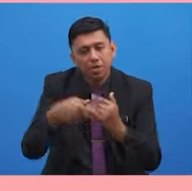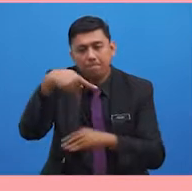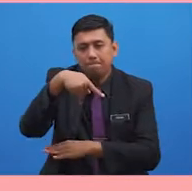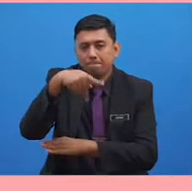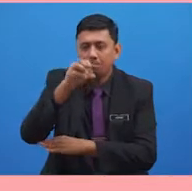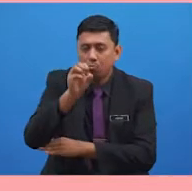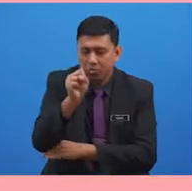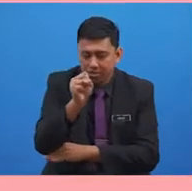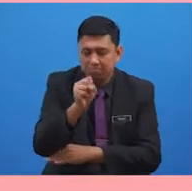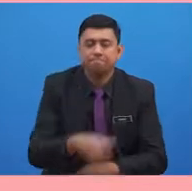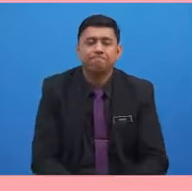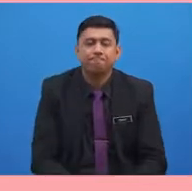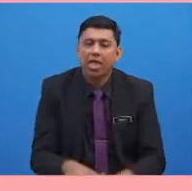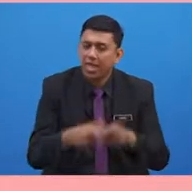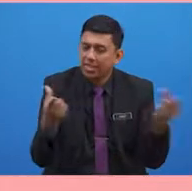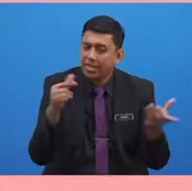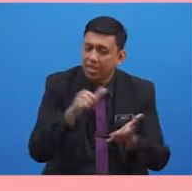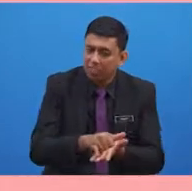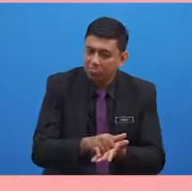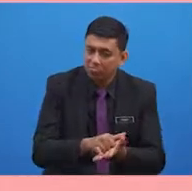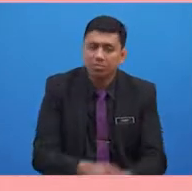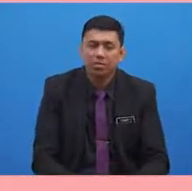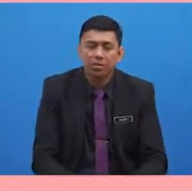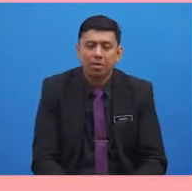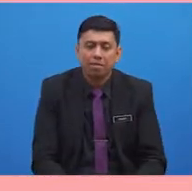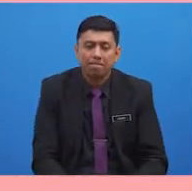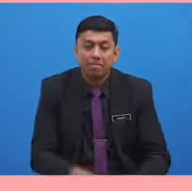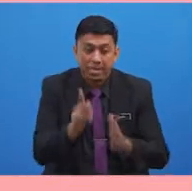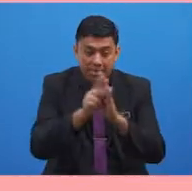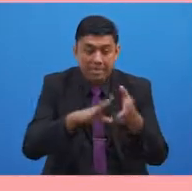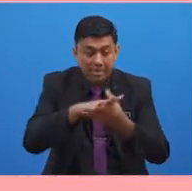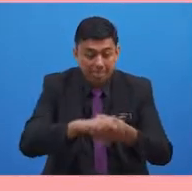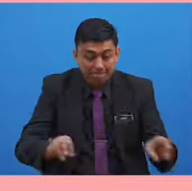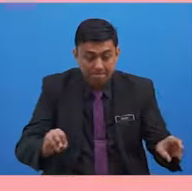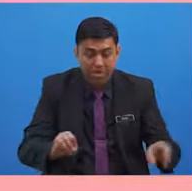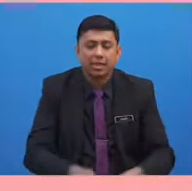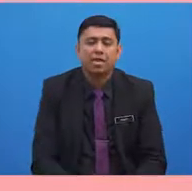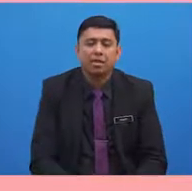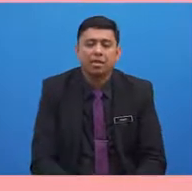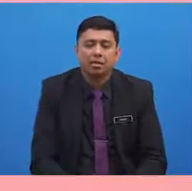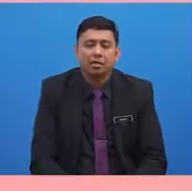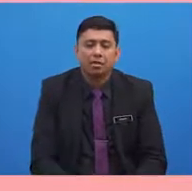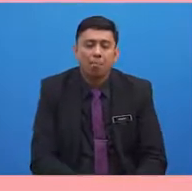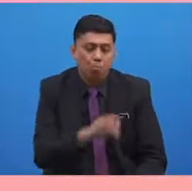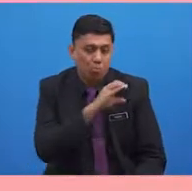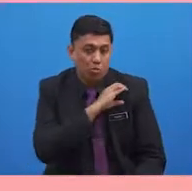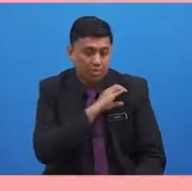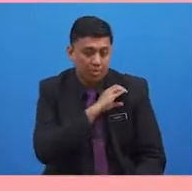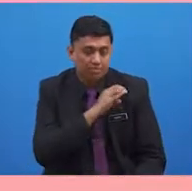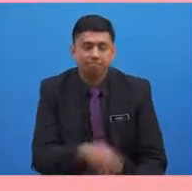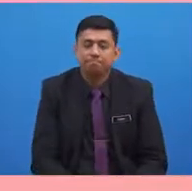pos. Selain itu, anggota pasukan keselamatan seperti polis diraja